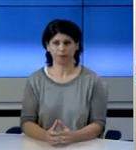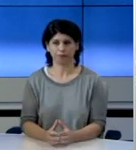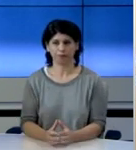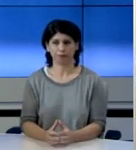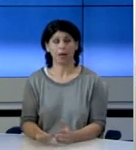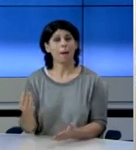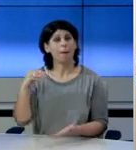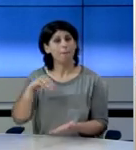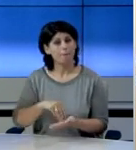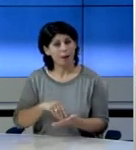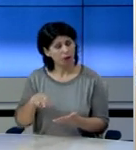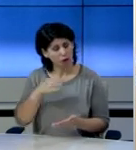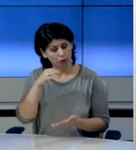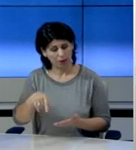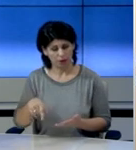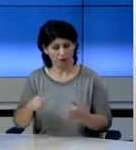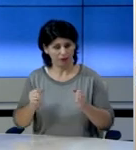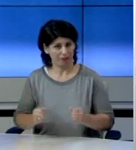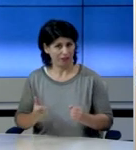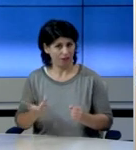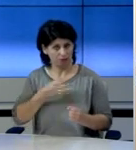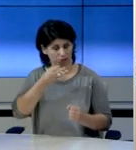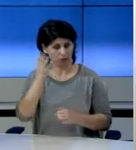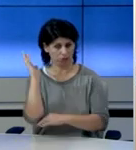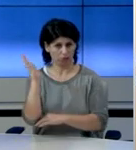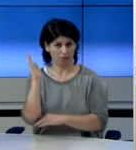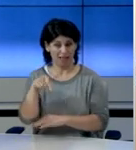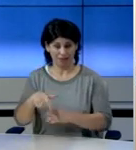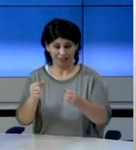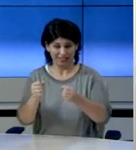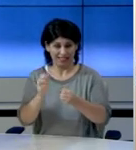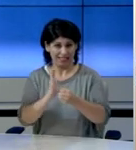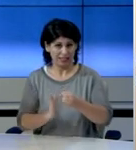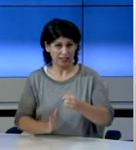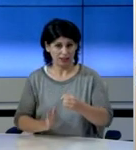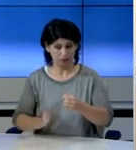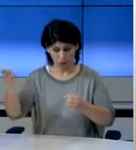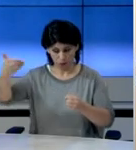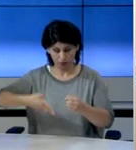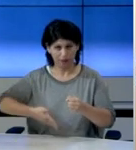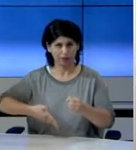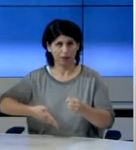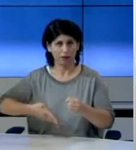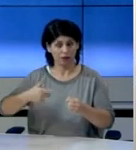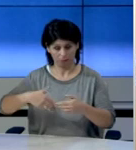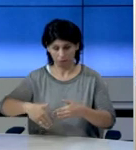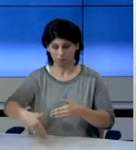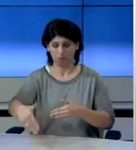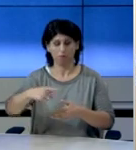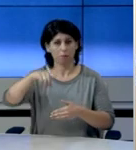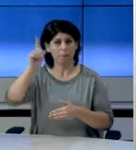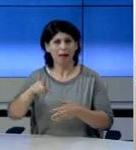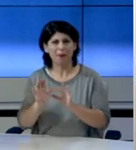το έχω ξαναπεί από αυτό το βήμα. Με την κρίση αυτή που μας βρήκε, τις μέρες αυτές, τις μέρες